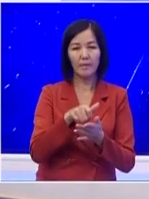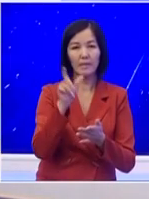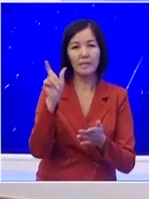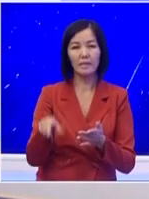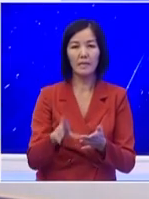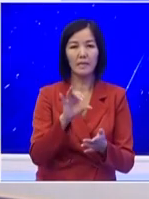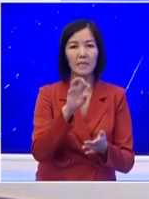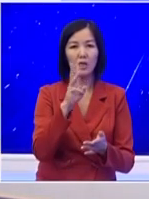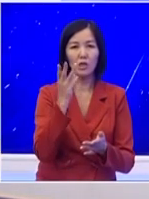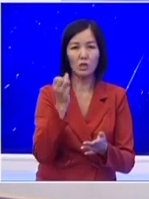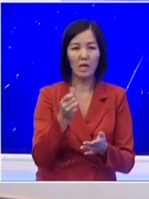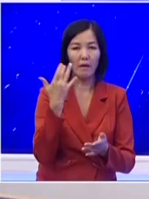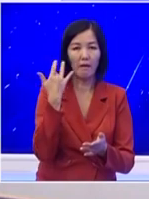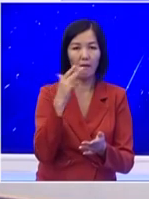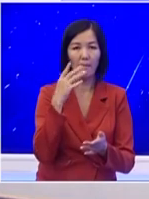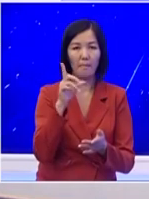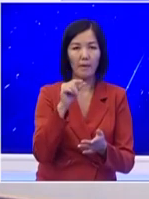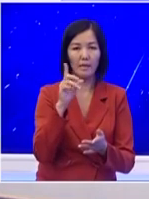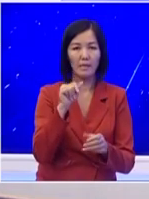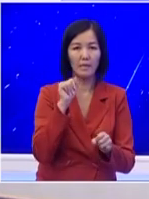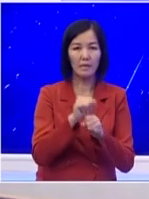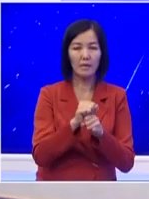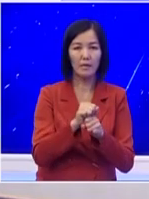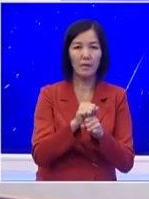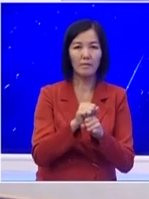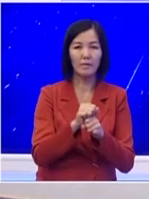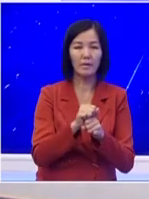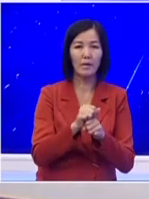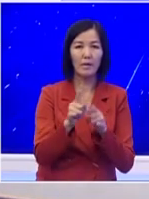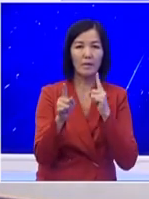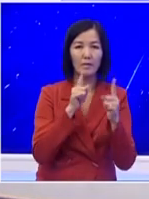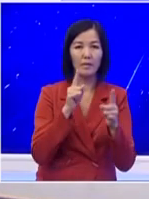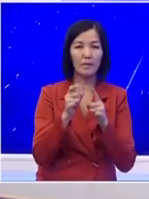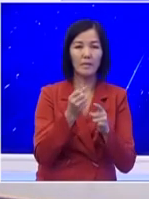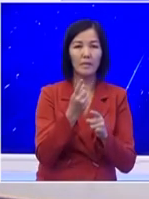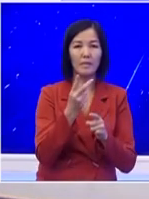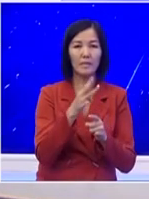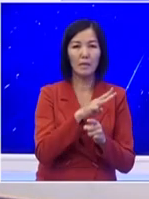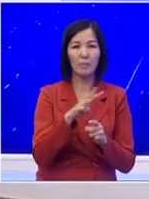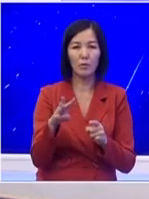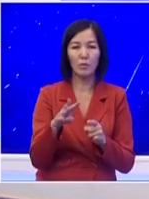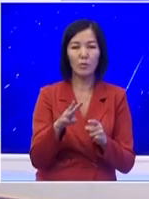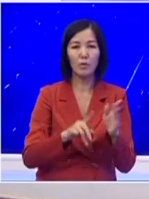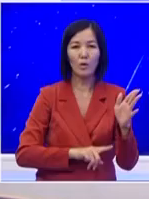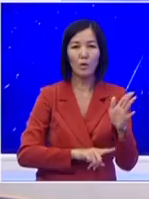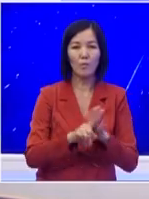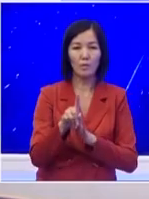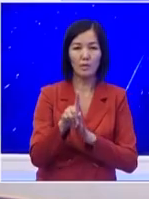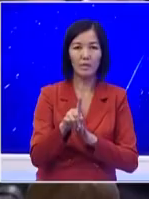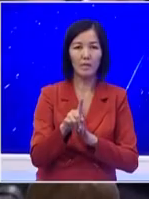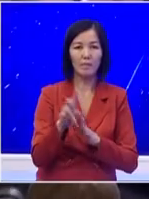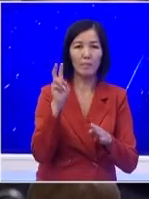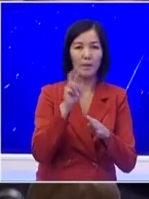Президент США Дональд Трамп в понедельник неожиданно прервал пресс-конференцию в Белом доме спустя несколько минут после начала. К нему подошел сотрудник